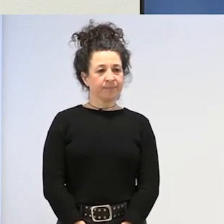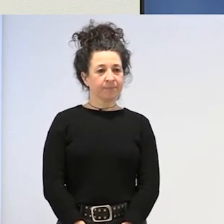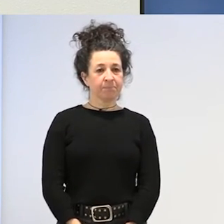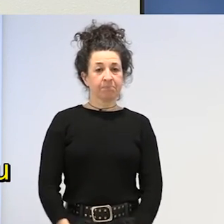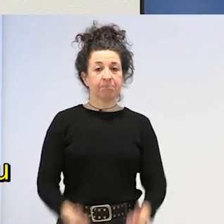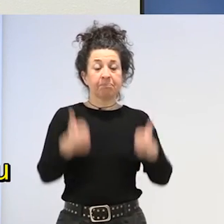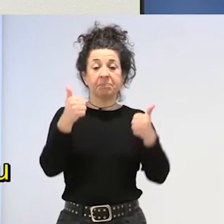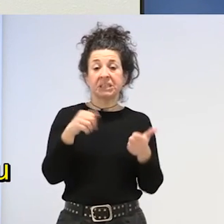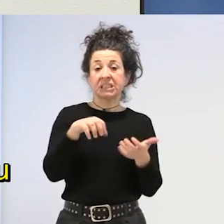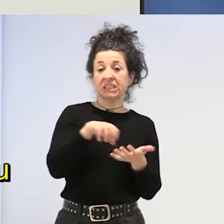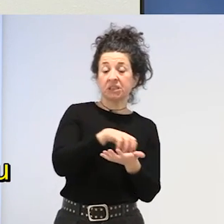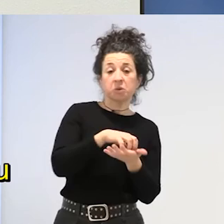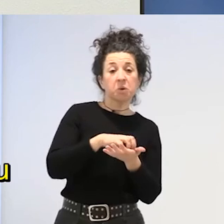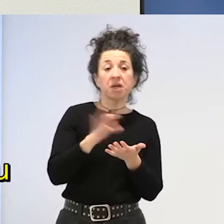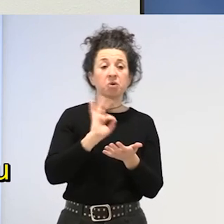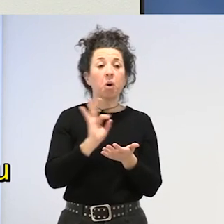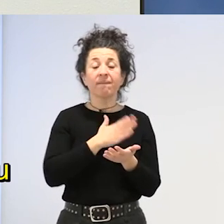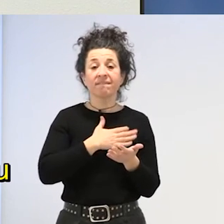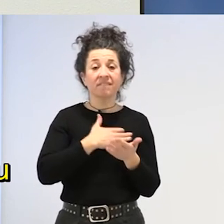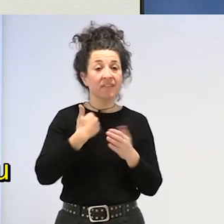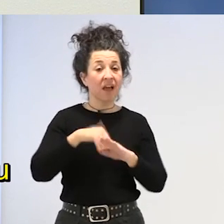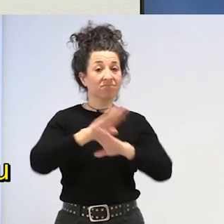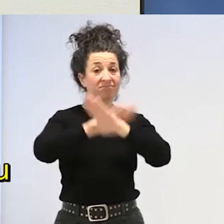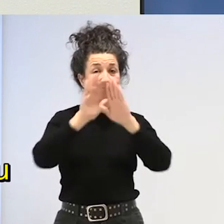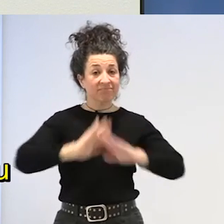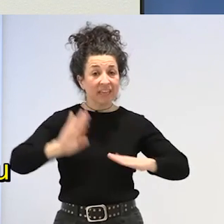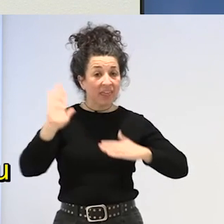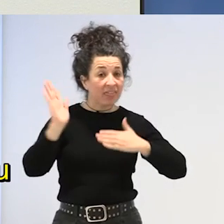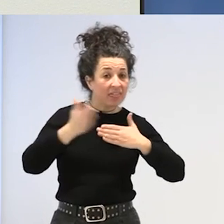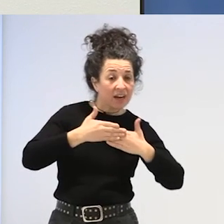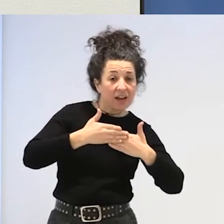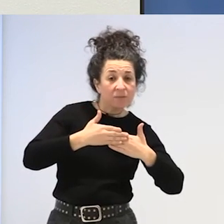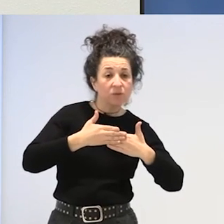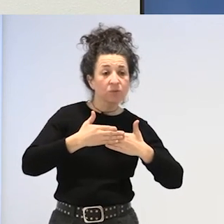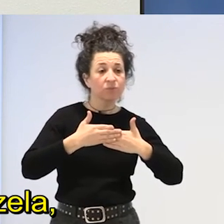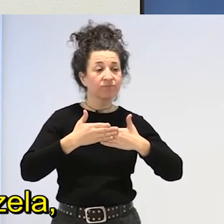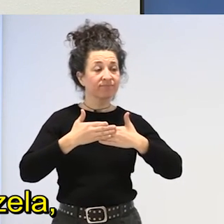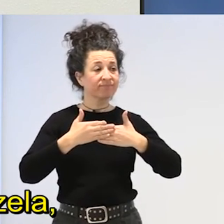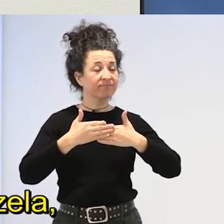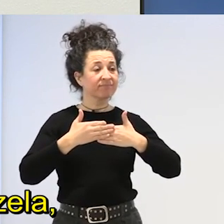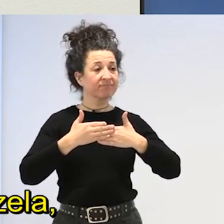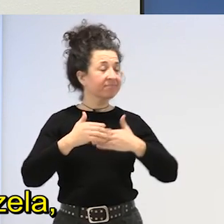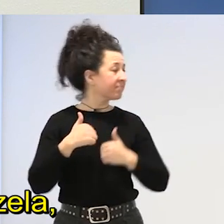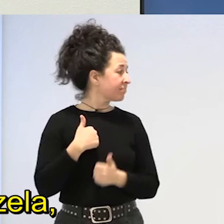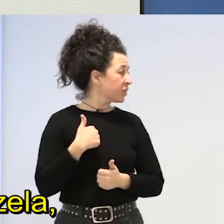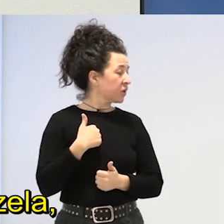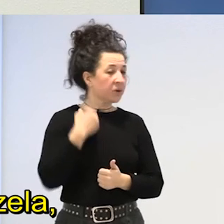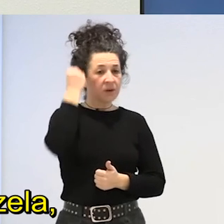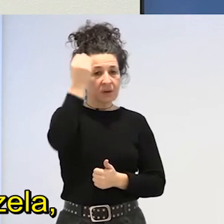Besteren bat, edo amaitu txarten mago dugu mitxarretia. Nik uste dute